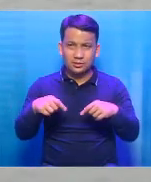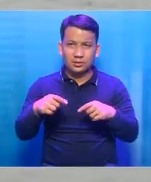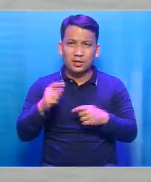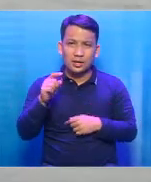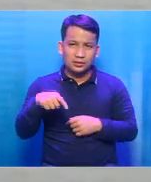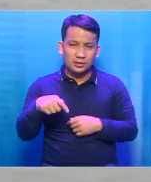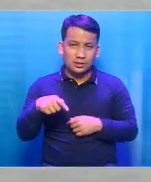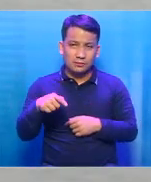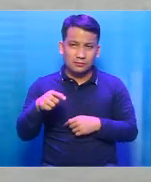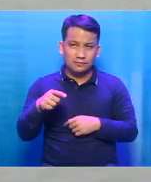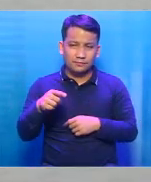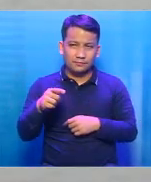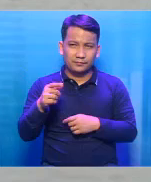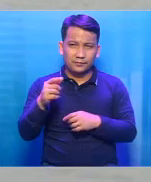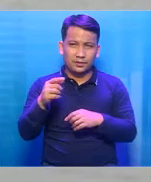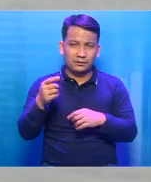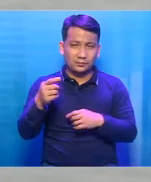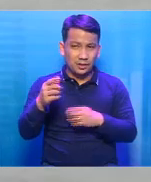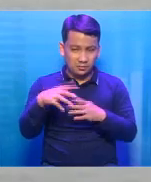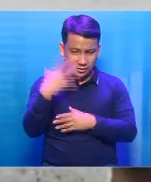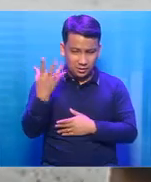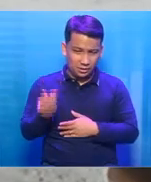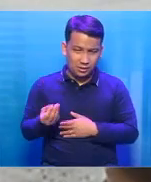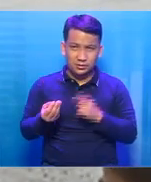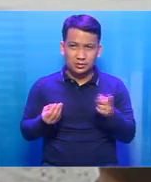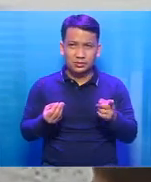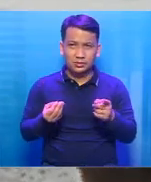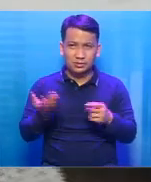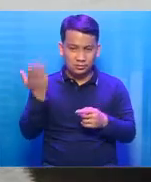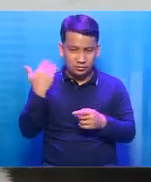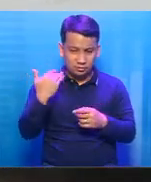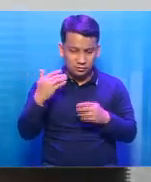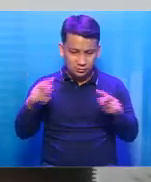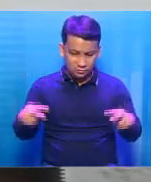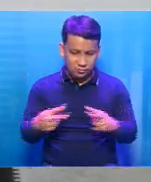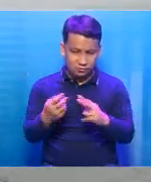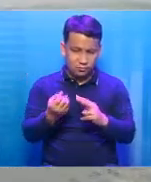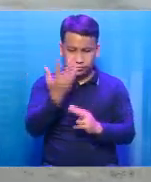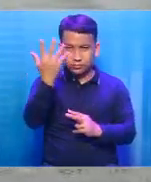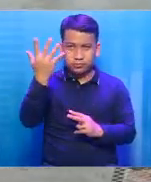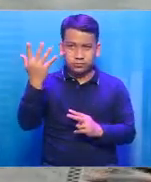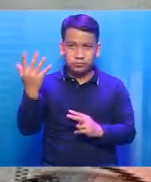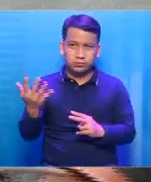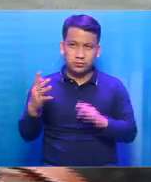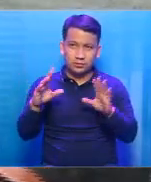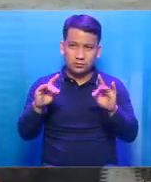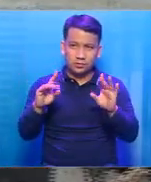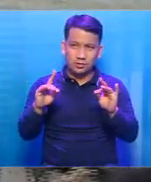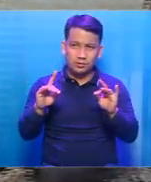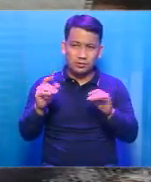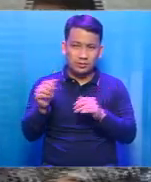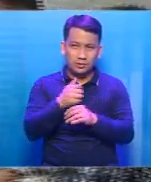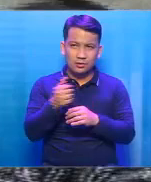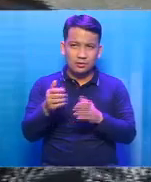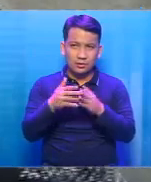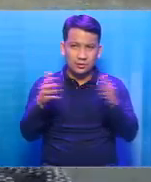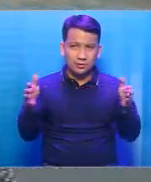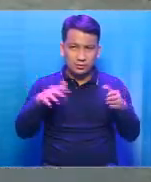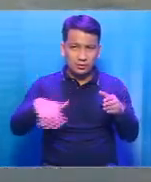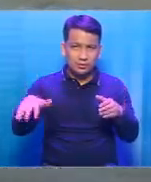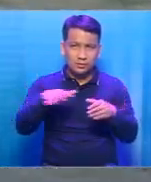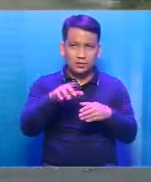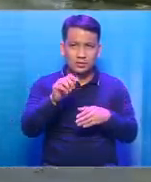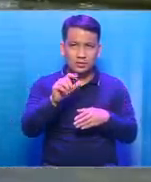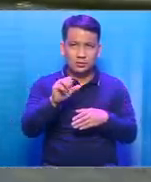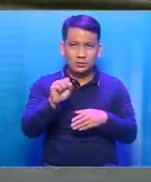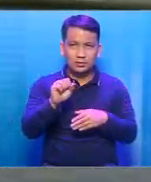Talisay, Batangas. Sa pagputok ng bulkang Taal noong isang taon, nabalot ng putik at abo ang malaking bahagi ng